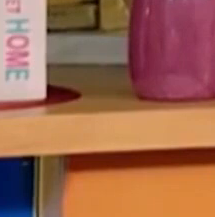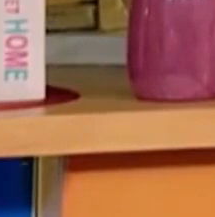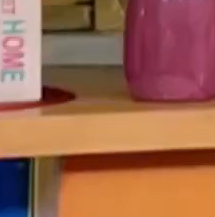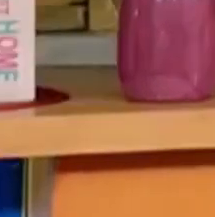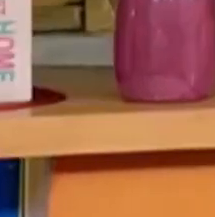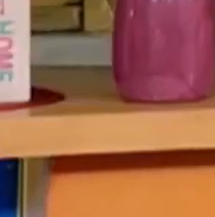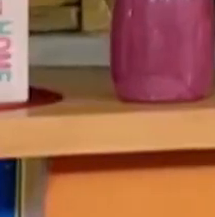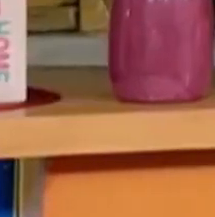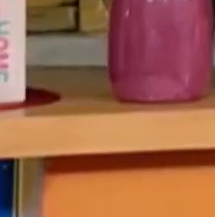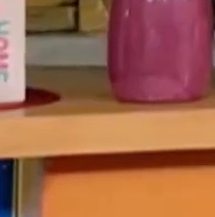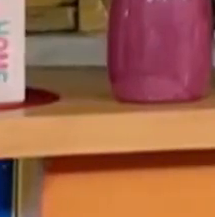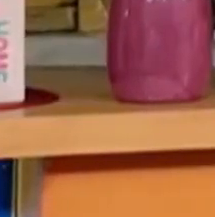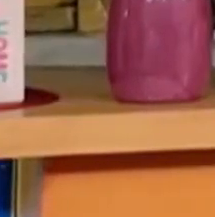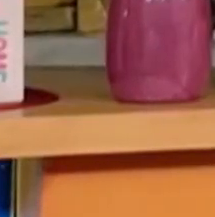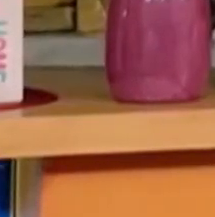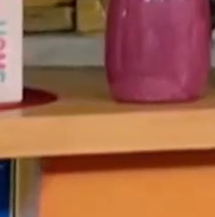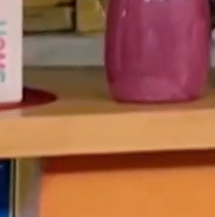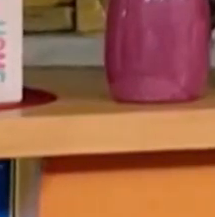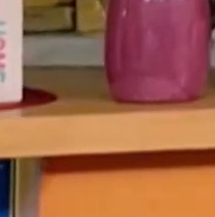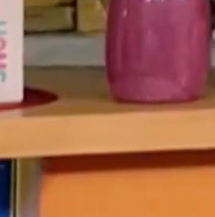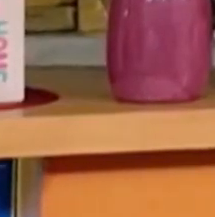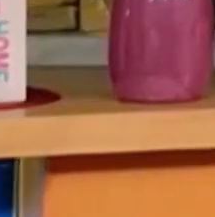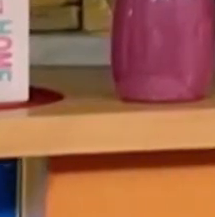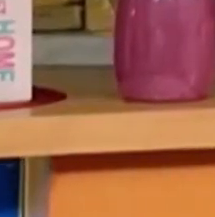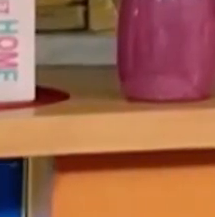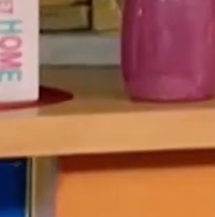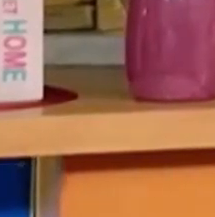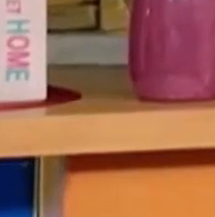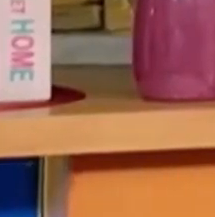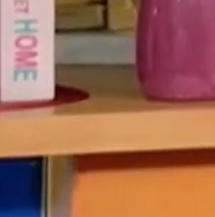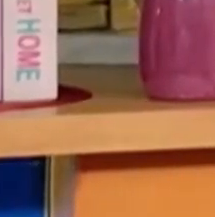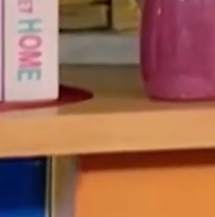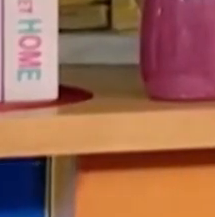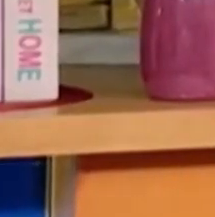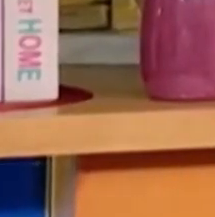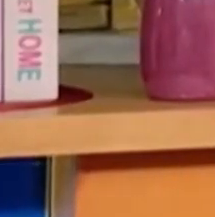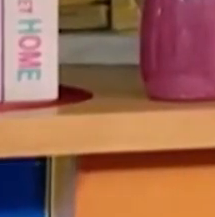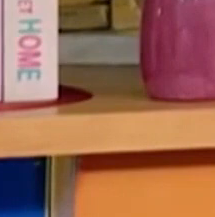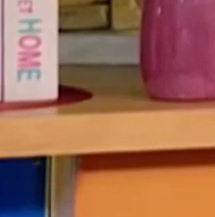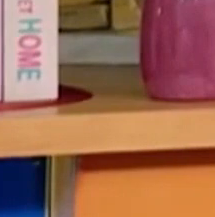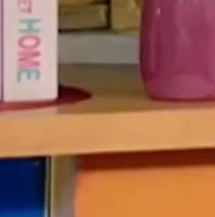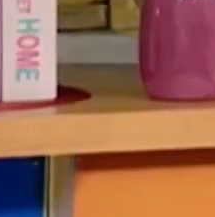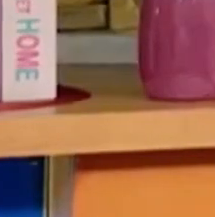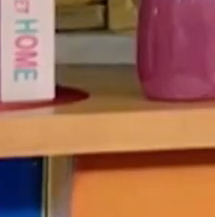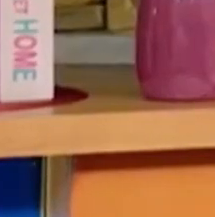ang subscribe button. At sa mga kapuso abroad, maaari kaming masubaybayan